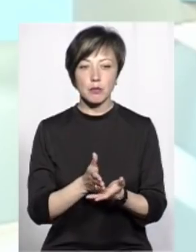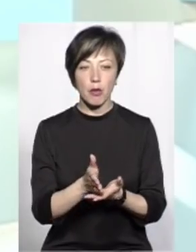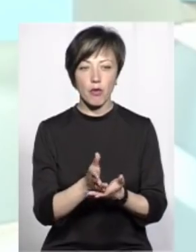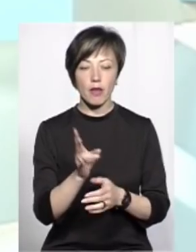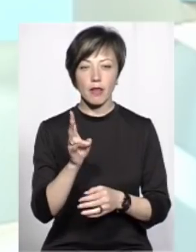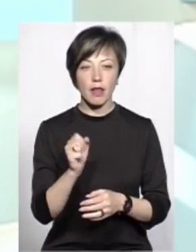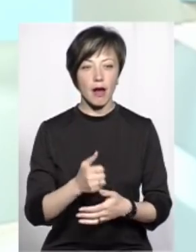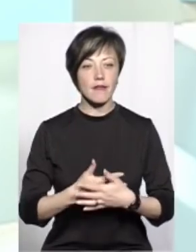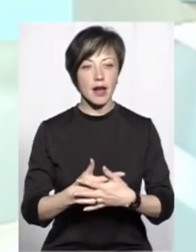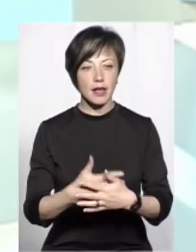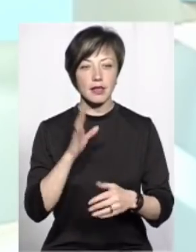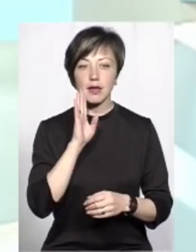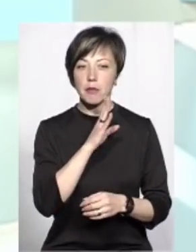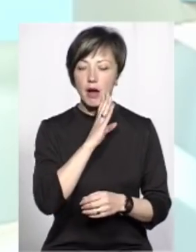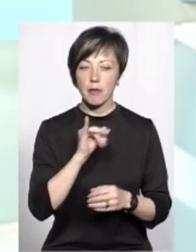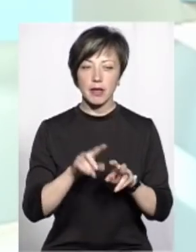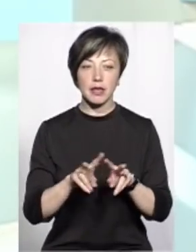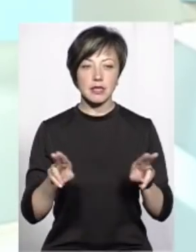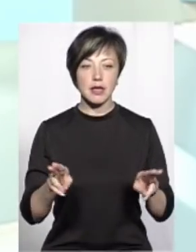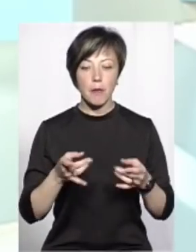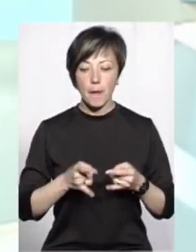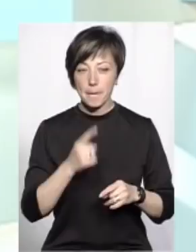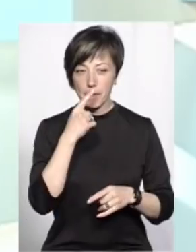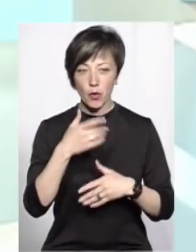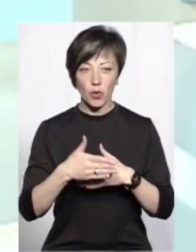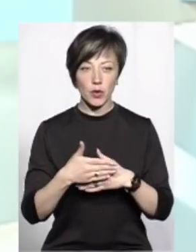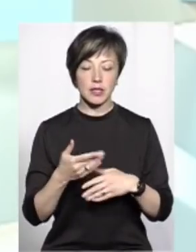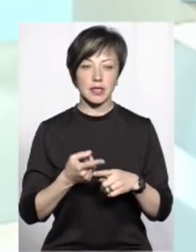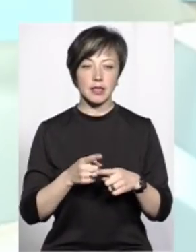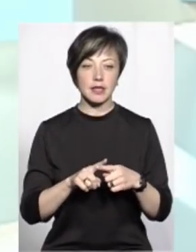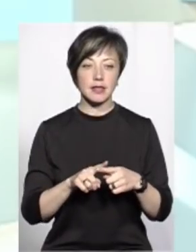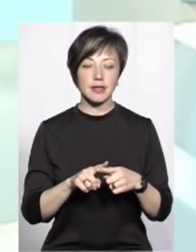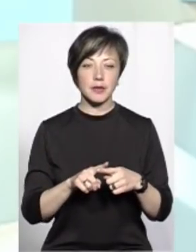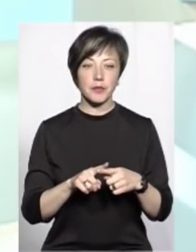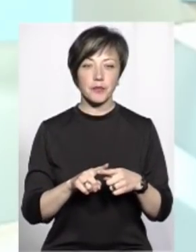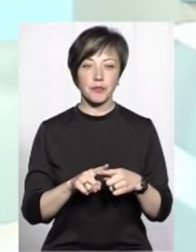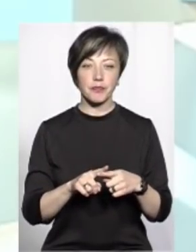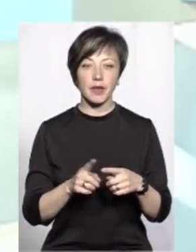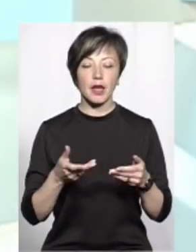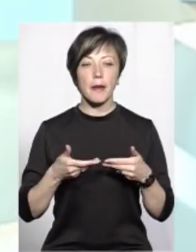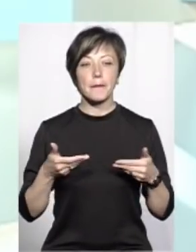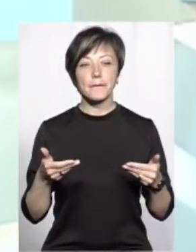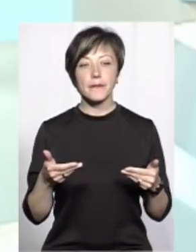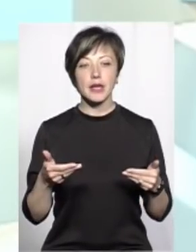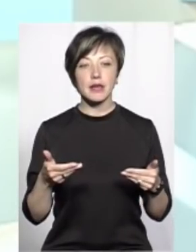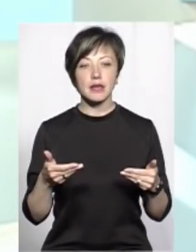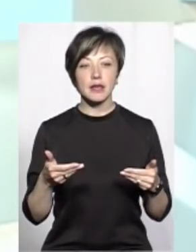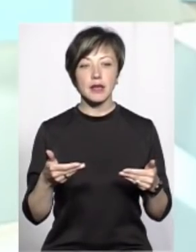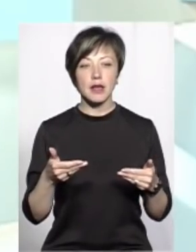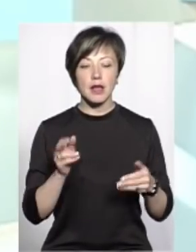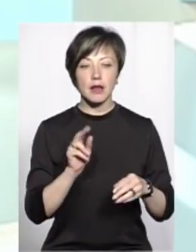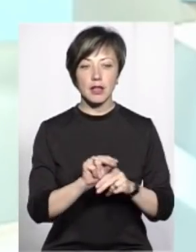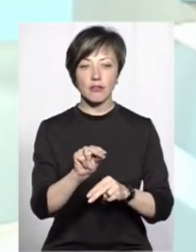цілеспрямований на вагітних мам і так само породіль. Тобто, ми безпосередньо ходимо і